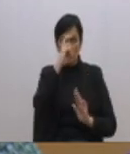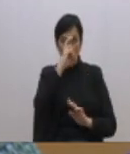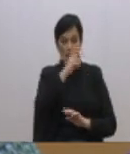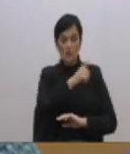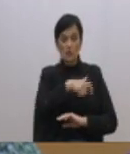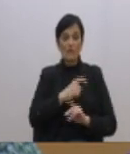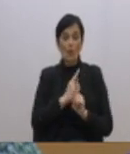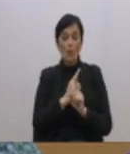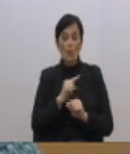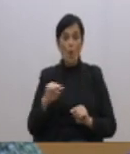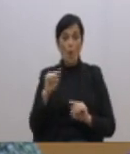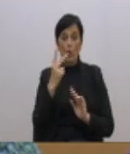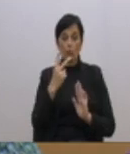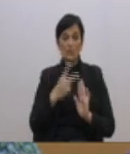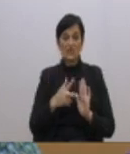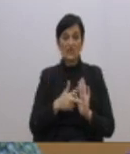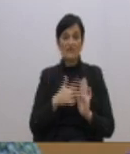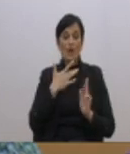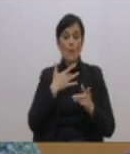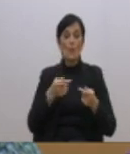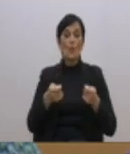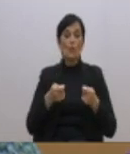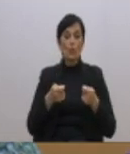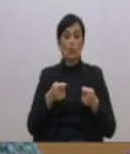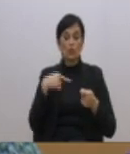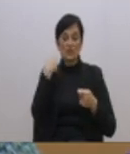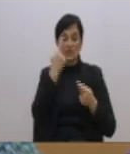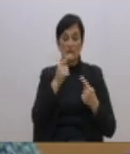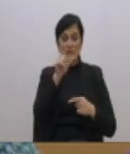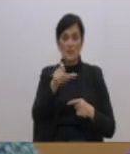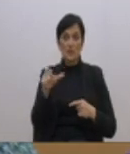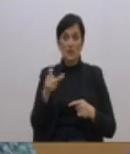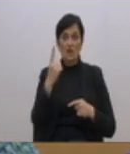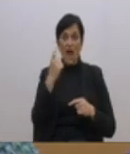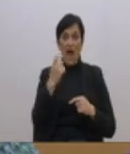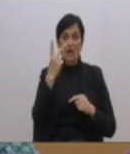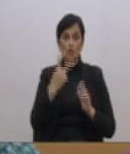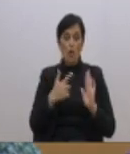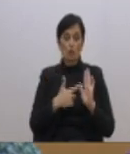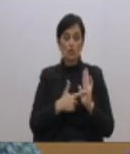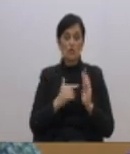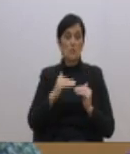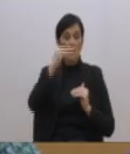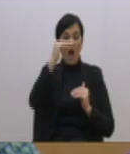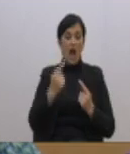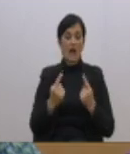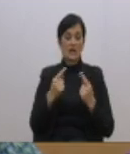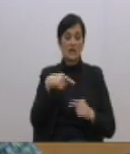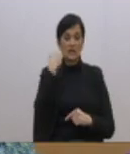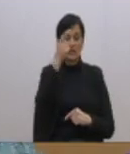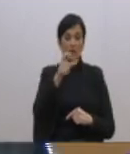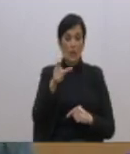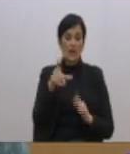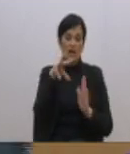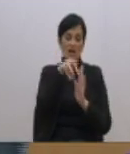მისი მოადგილე 28, მუნიციპალიტეტის თანამდებობის პირი, სულ არის 127 მაღალი თანამდებობის პირი, რომელიც